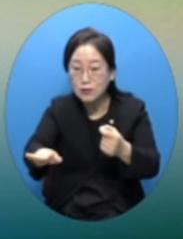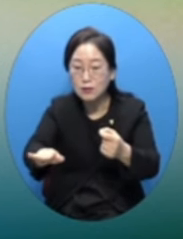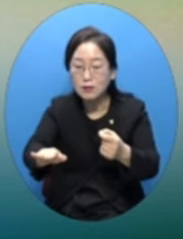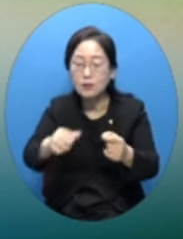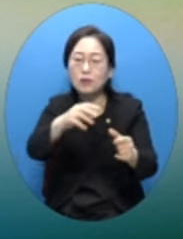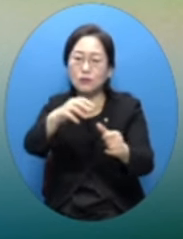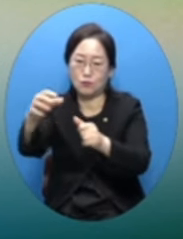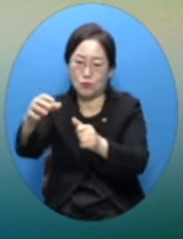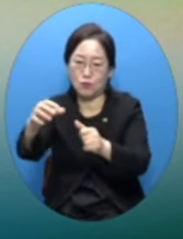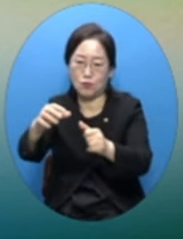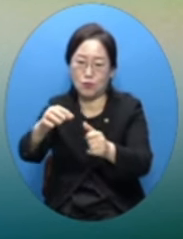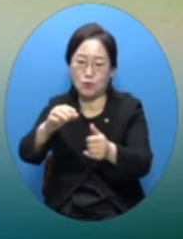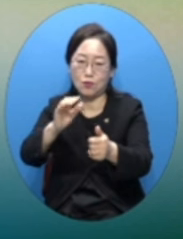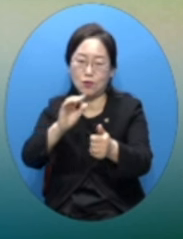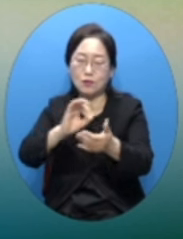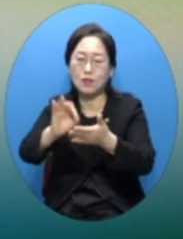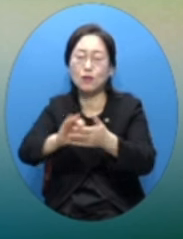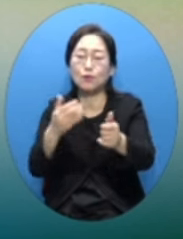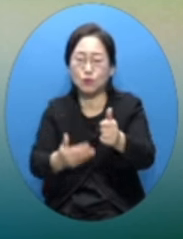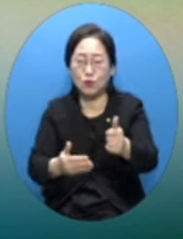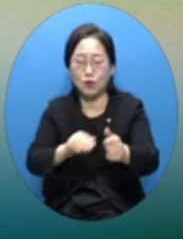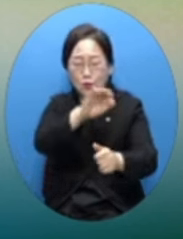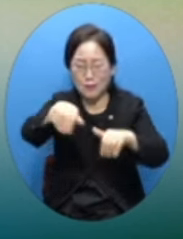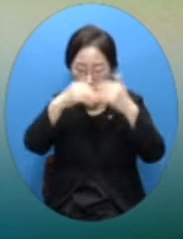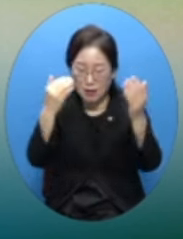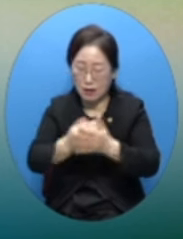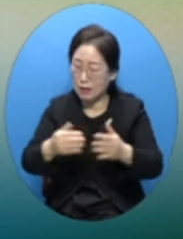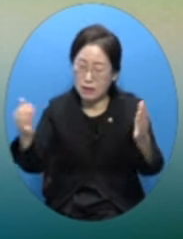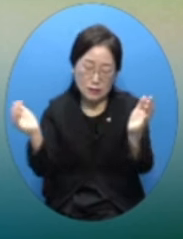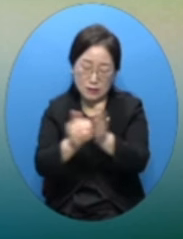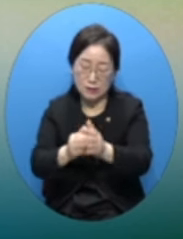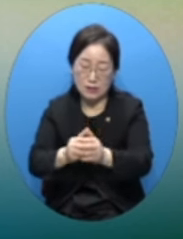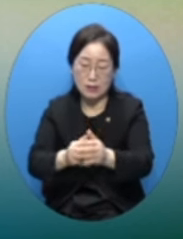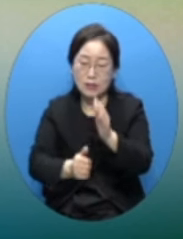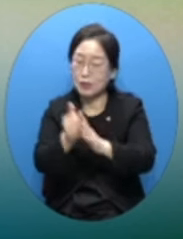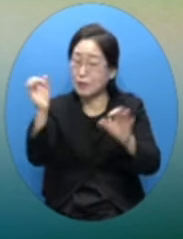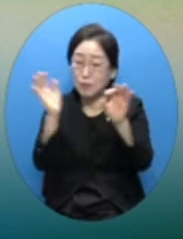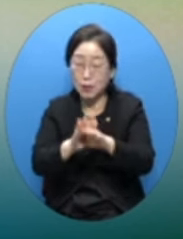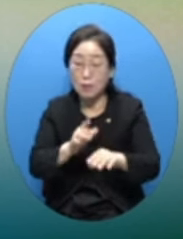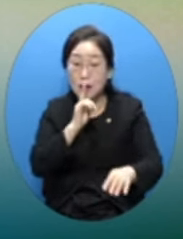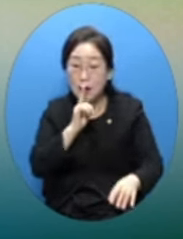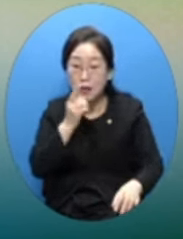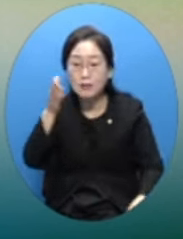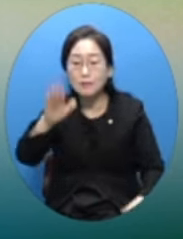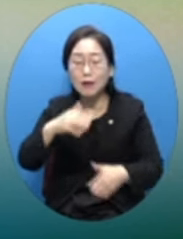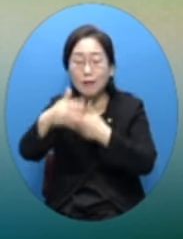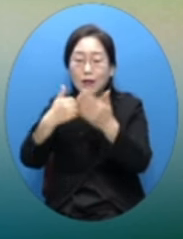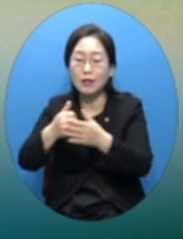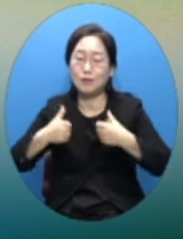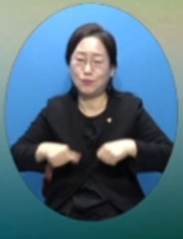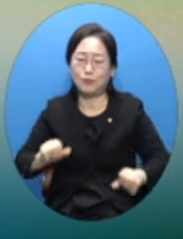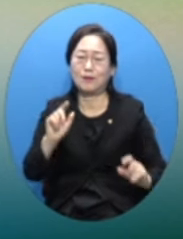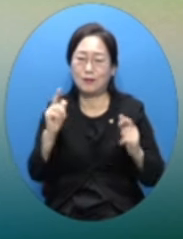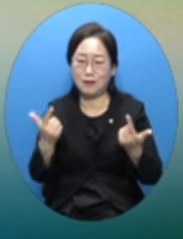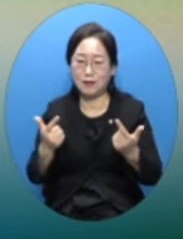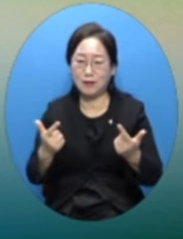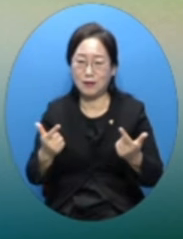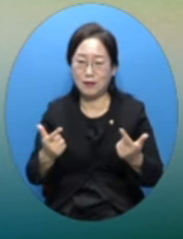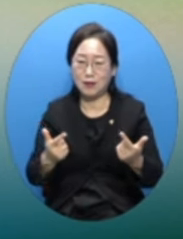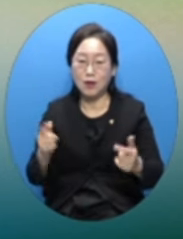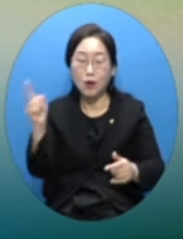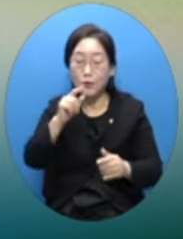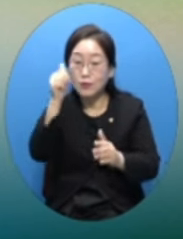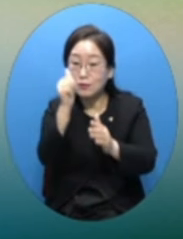모두가 끝장이라고 더 이상 희망이 없다고 말할 때도 하나님은 우리를 포기하지 않으십니다. 그러므로 어떤